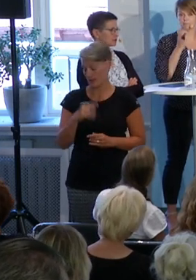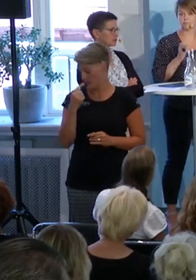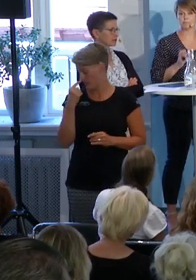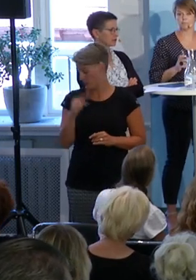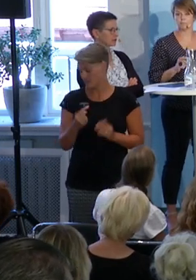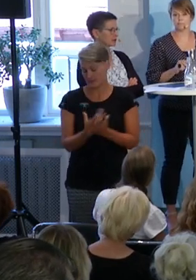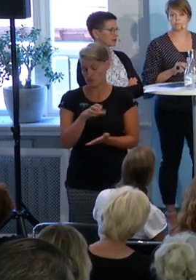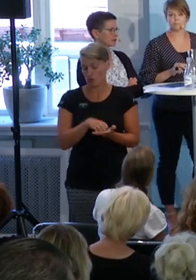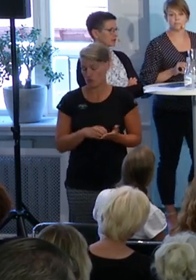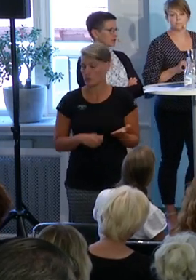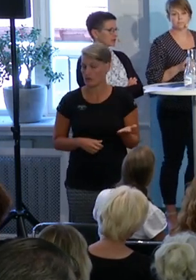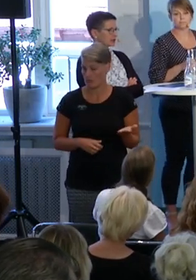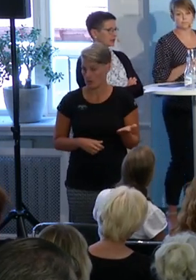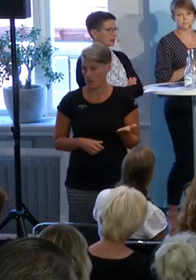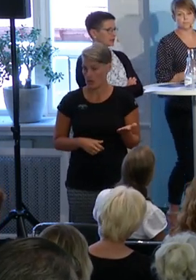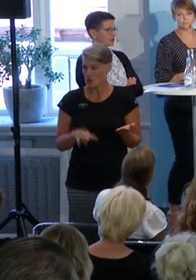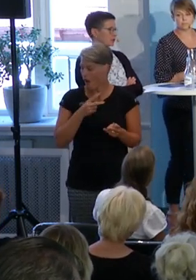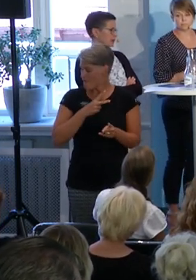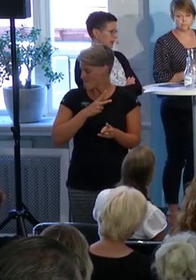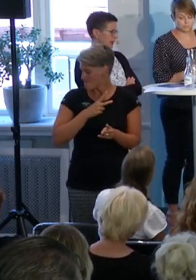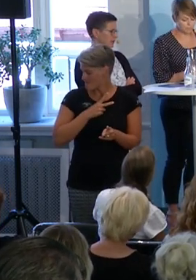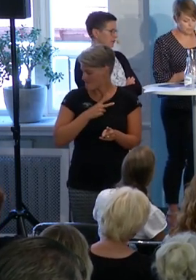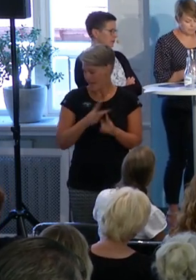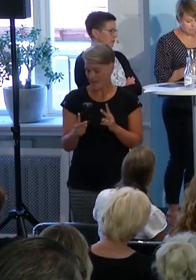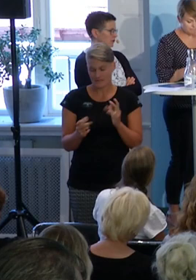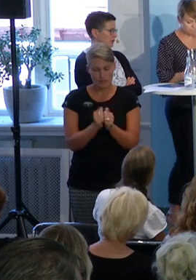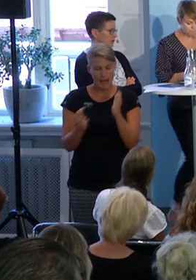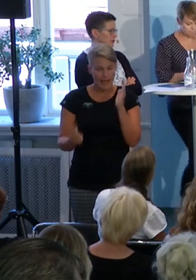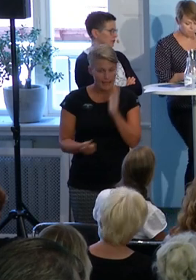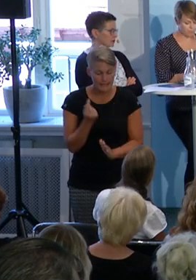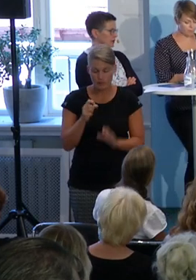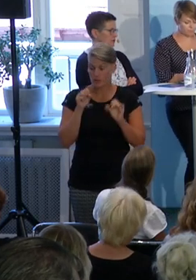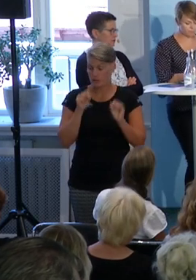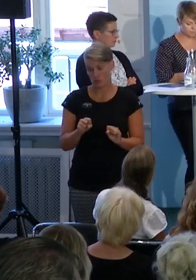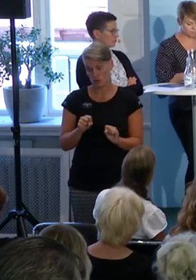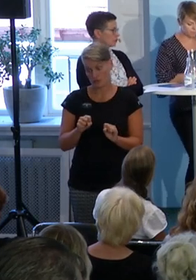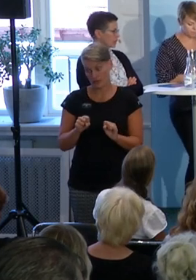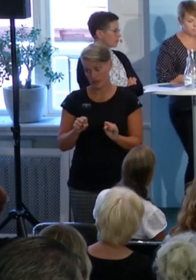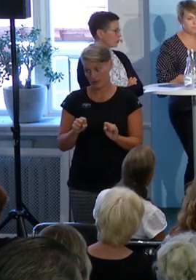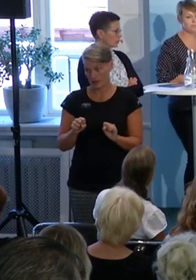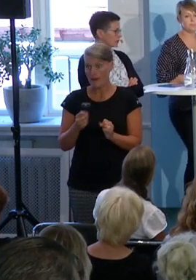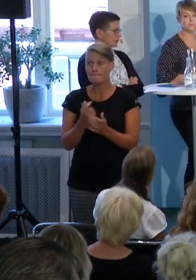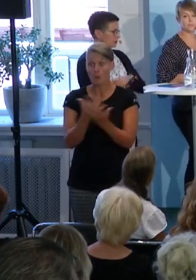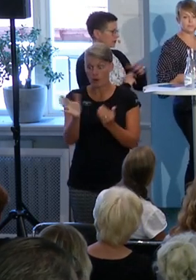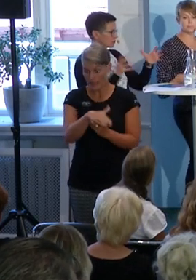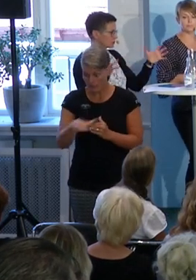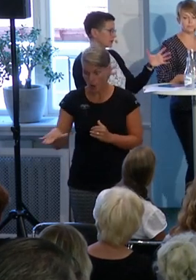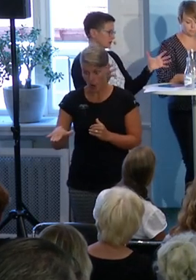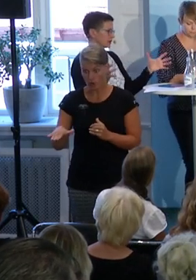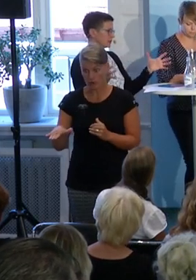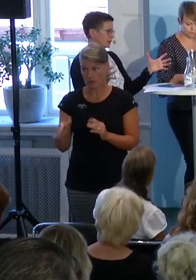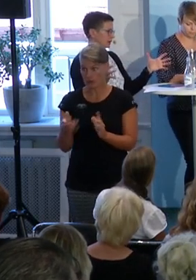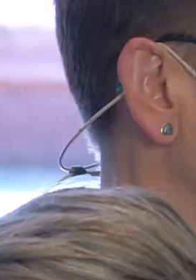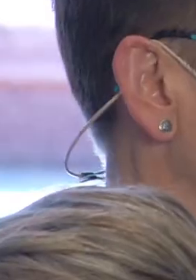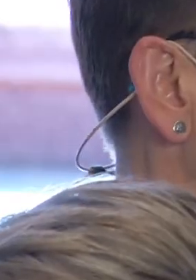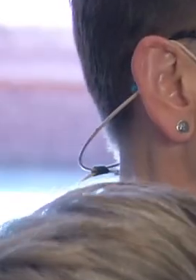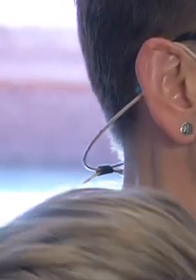situation också. För att, ja, men när de här värsta sakerna händer och man behöver omhänderta alltså, många barn inom en stor kanske